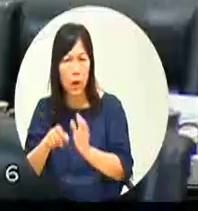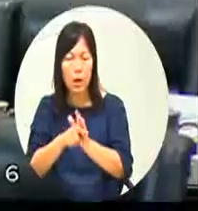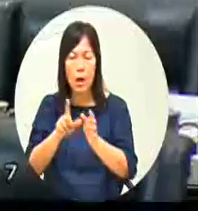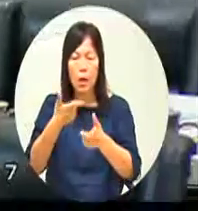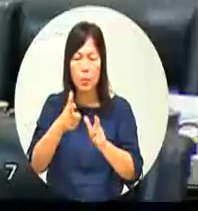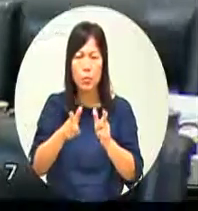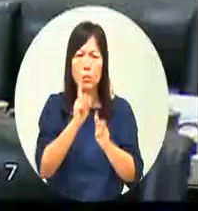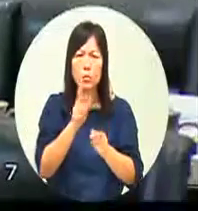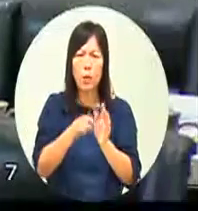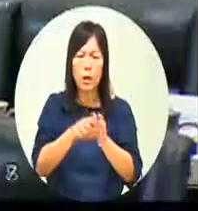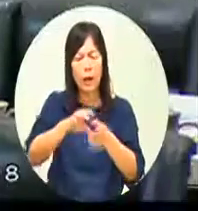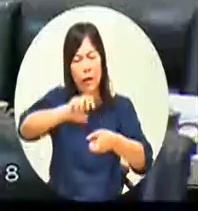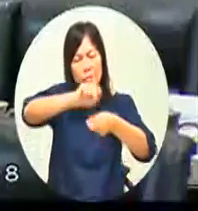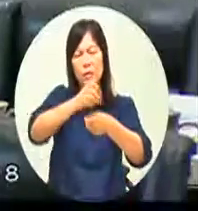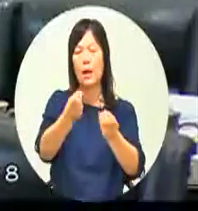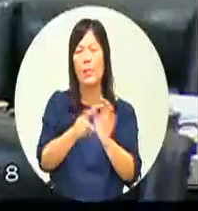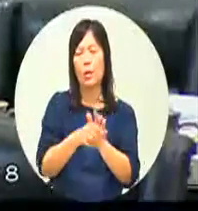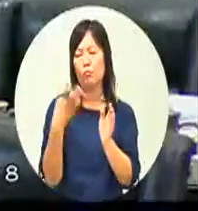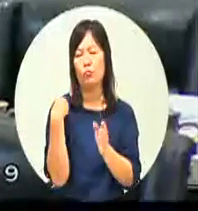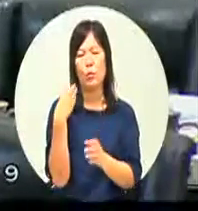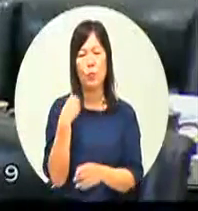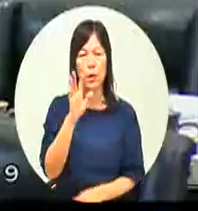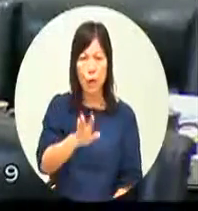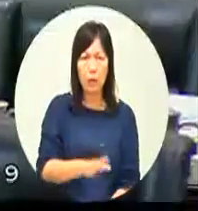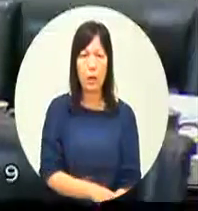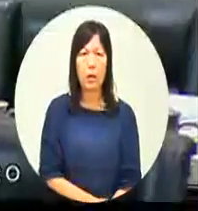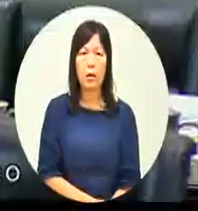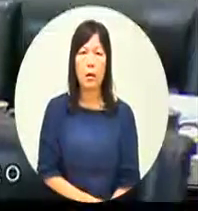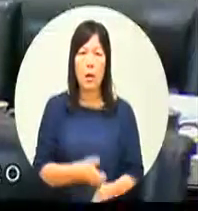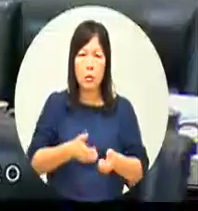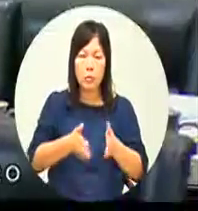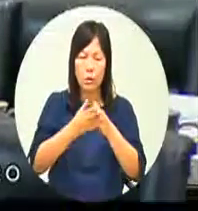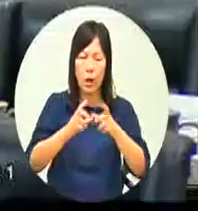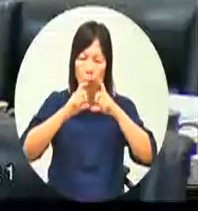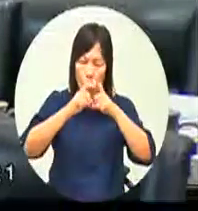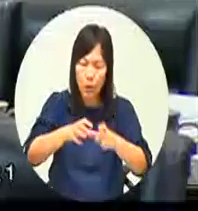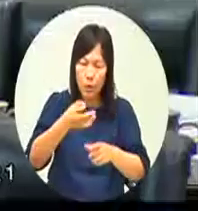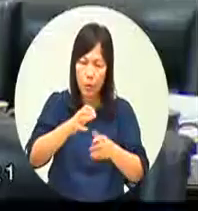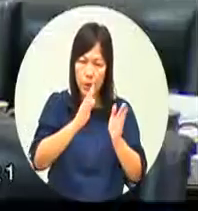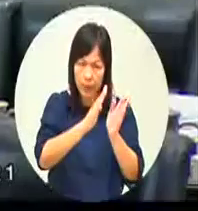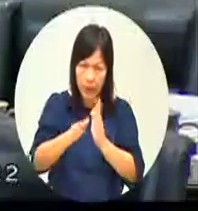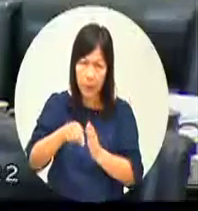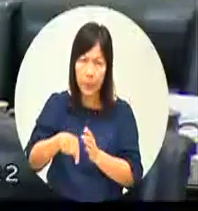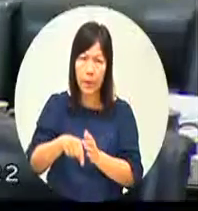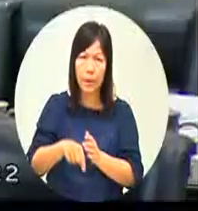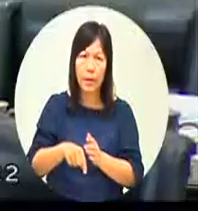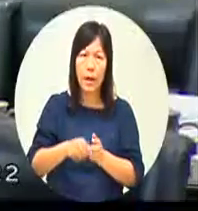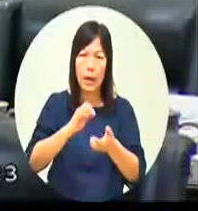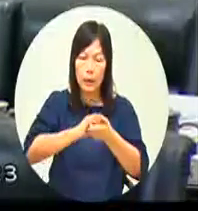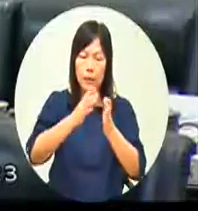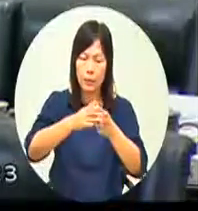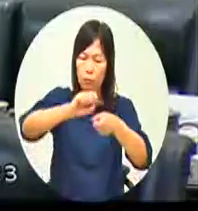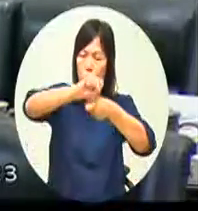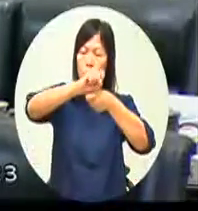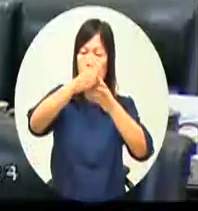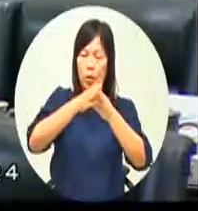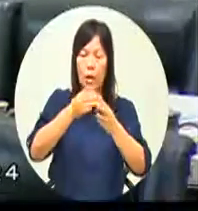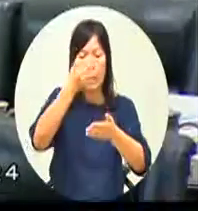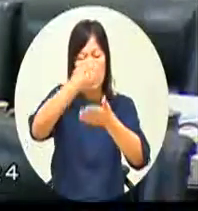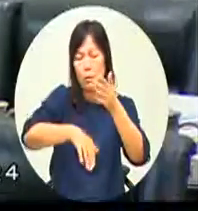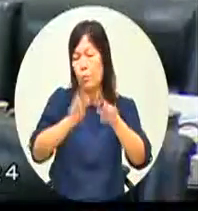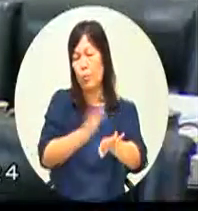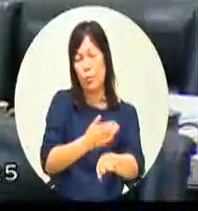讲哦，啊，都无加，啊，都保持遐。重点是讲回馈办法，绝对爱加嘛，无可能减落